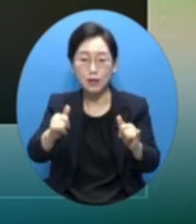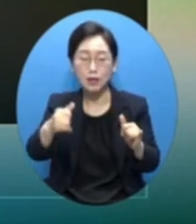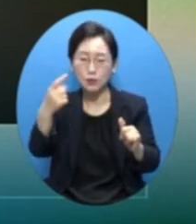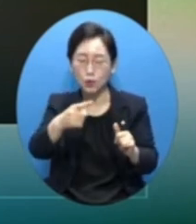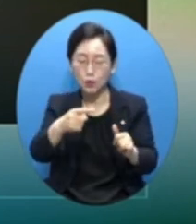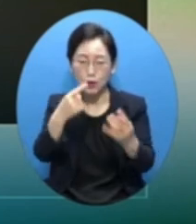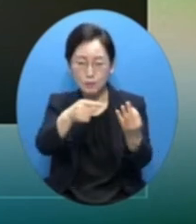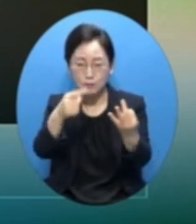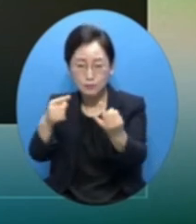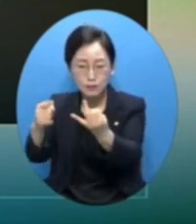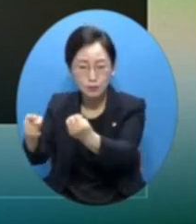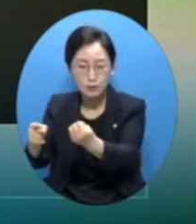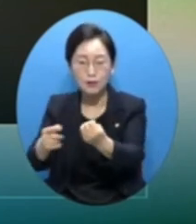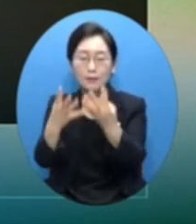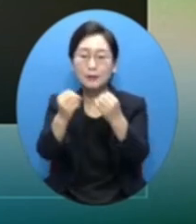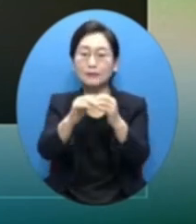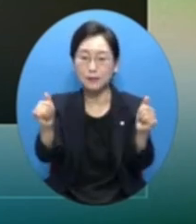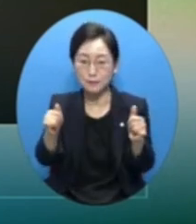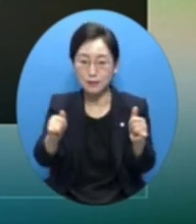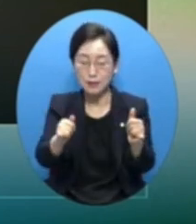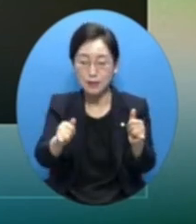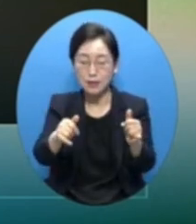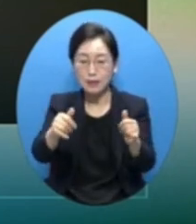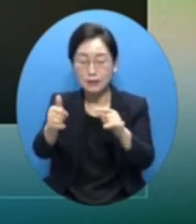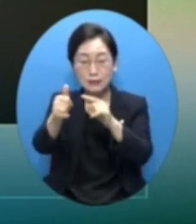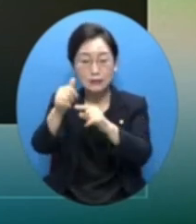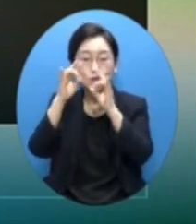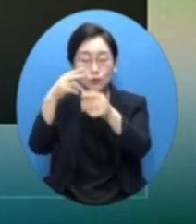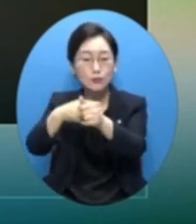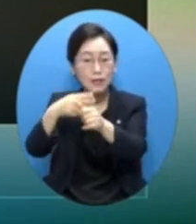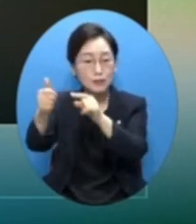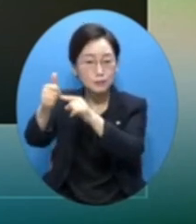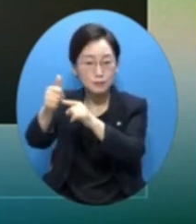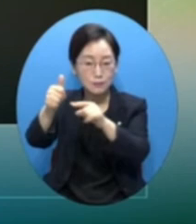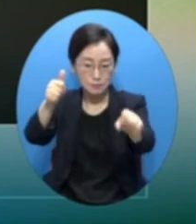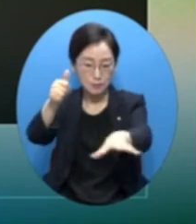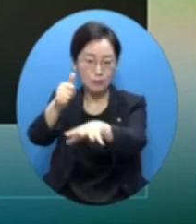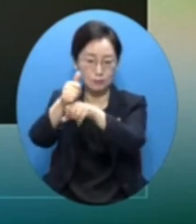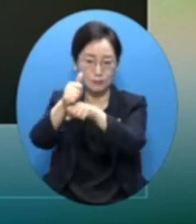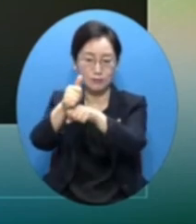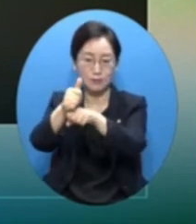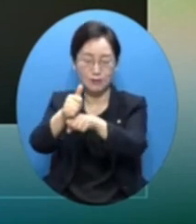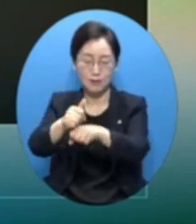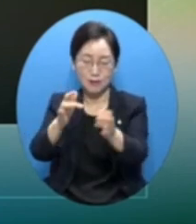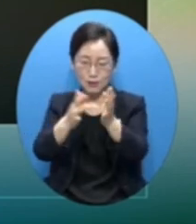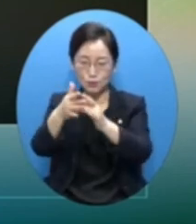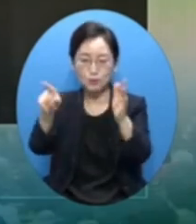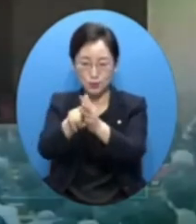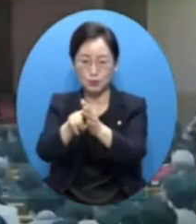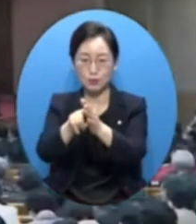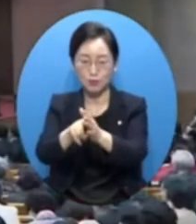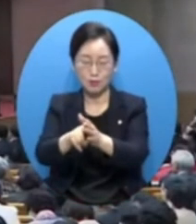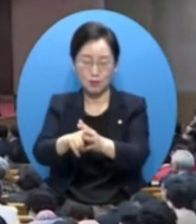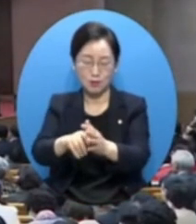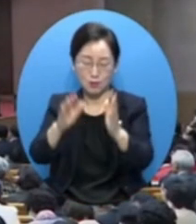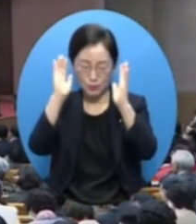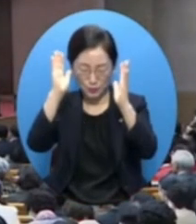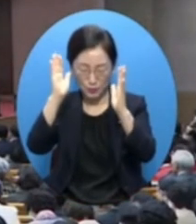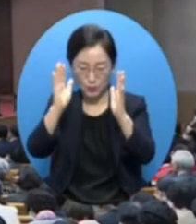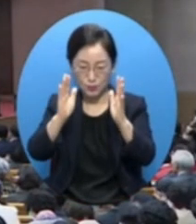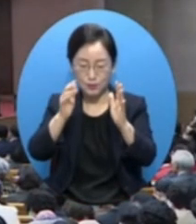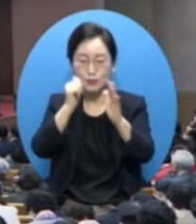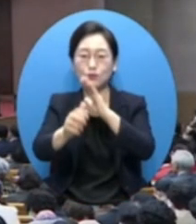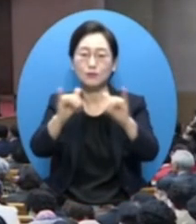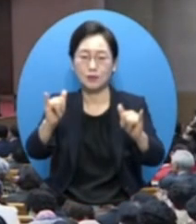소설가, 이 모든 분들이 이 바로 이분 밑에서 영향을 받아갖고 예수 믿고 일본의 지도자가 된 분들입니다. 일본의